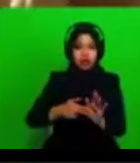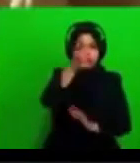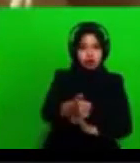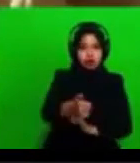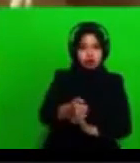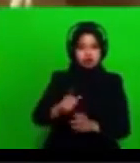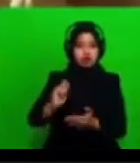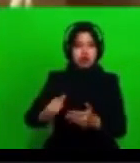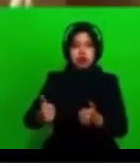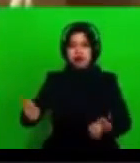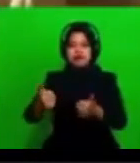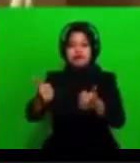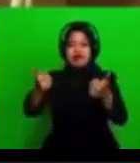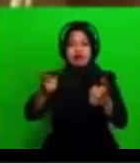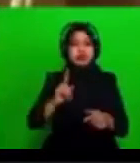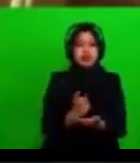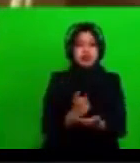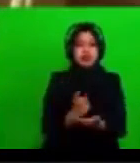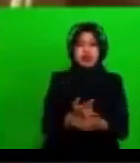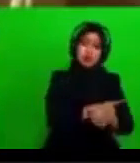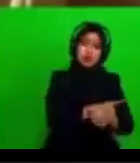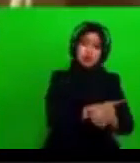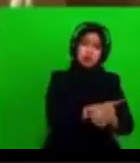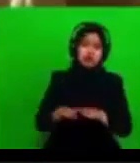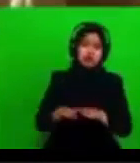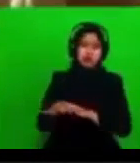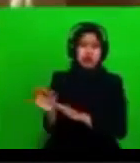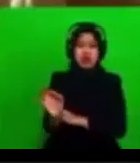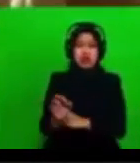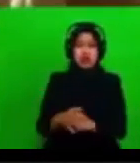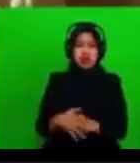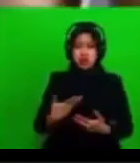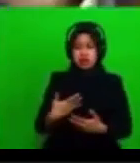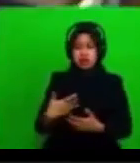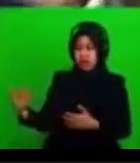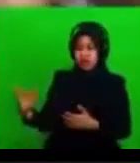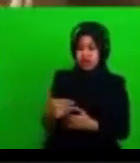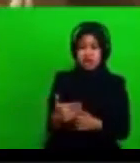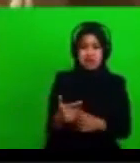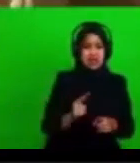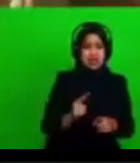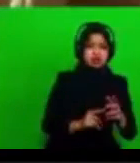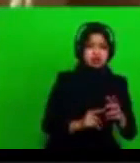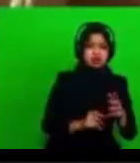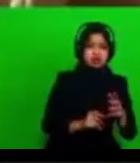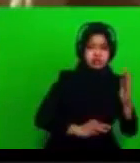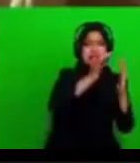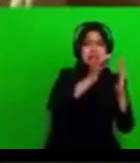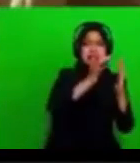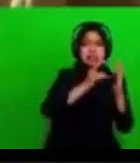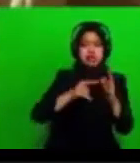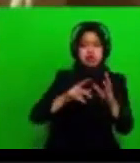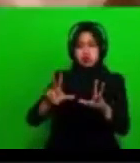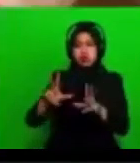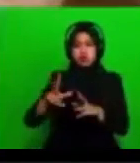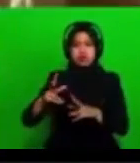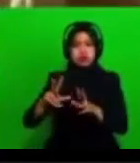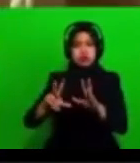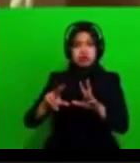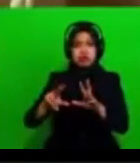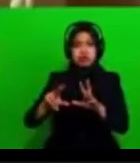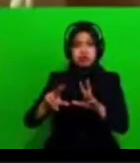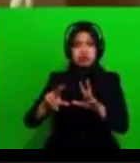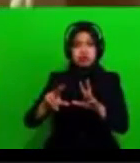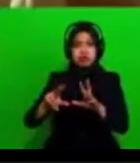nilai bagus biar masuk sekolah favorit gitu, padahal mungkin nggak sesuai passion. Mungkin dia ikan tapi suruh naik pohon, atau mungkin dia kera